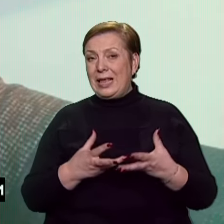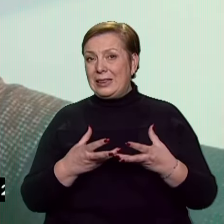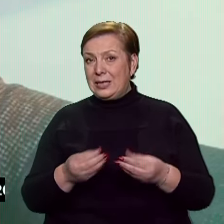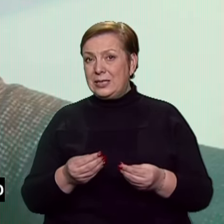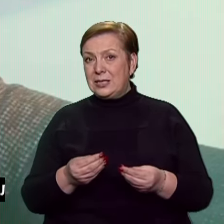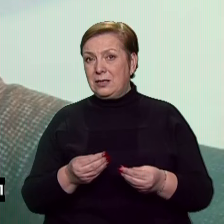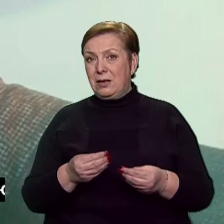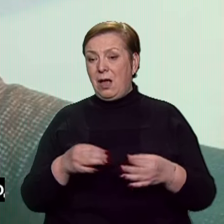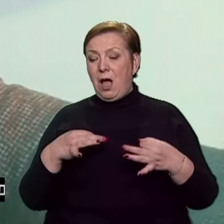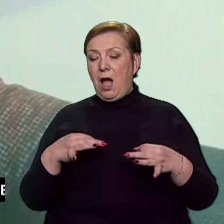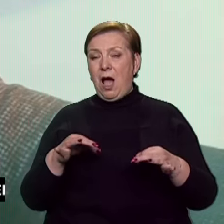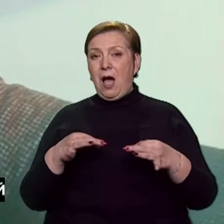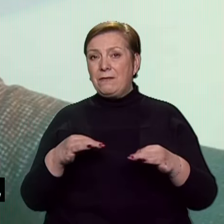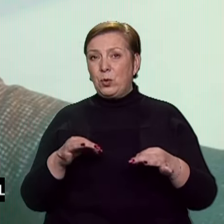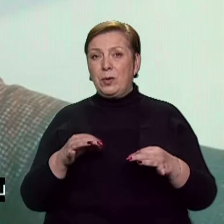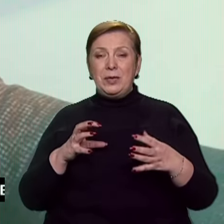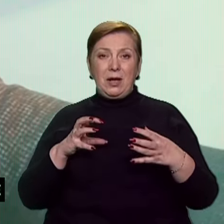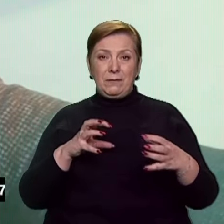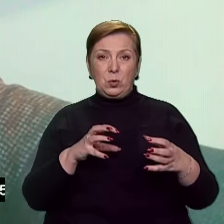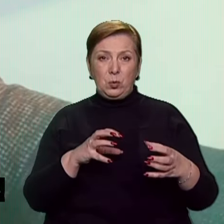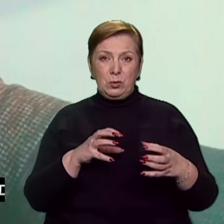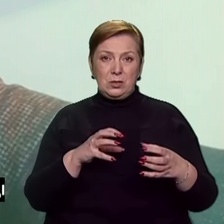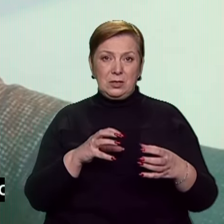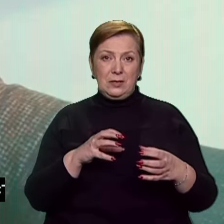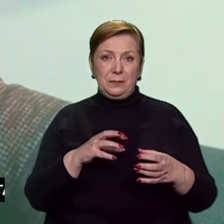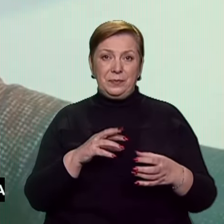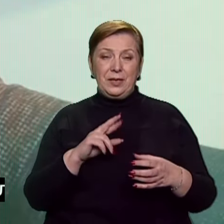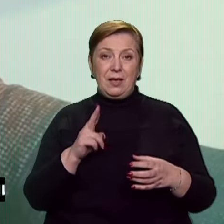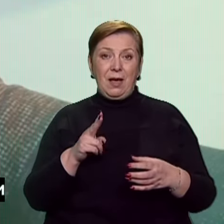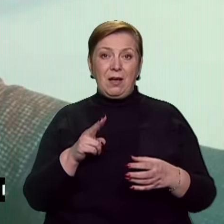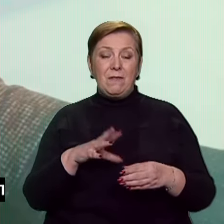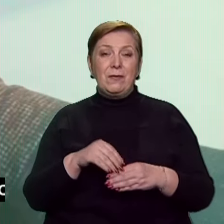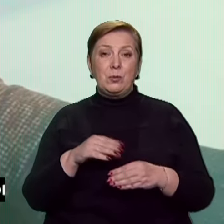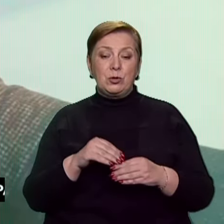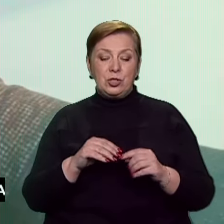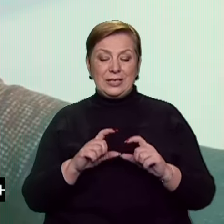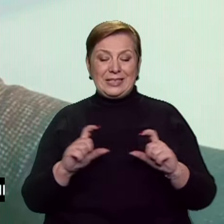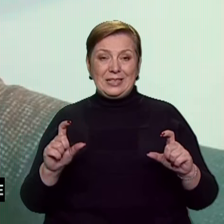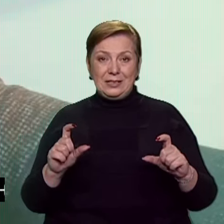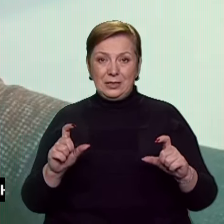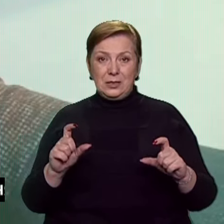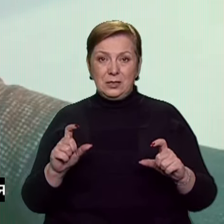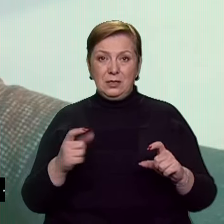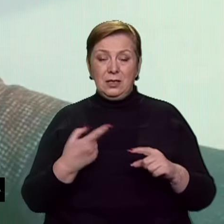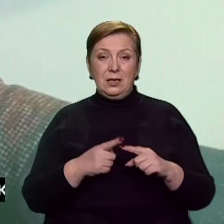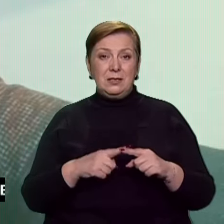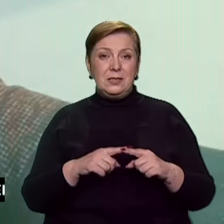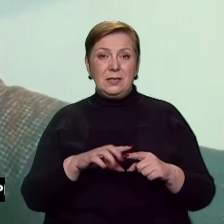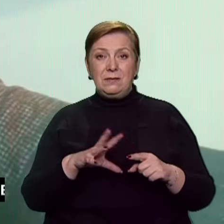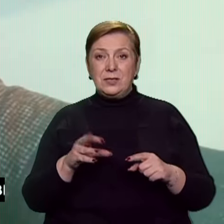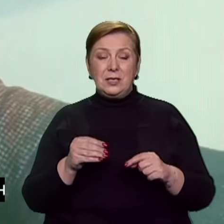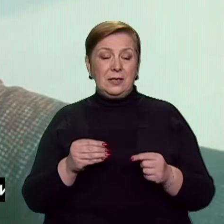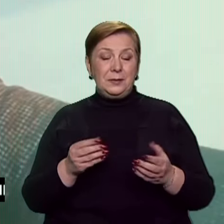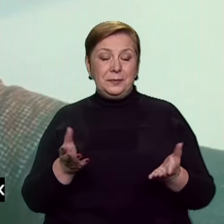там автомобілі, автобуси як виборчі дільниці. Все це не сприяє визнанню,